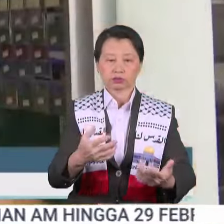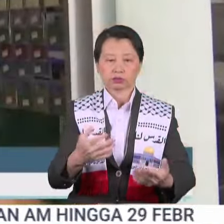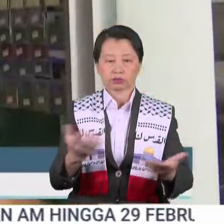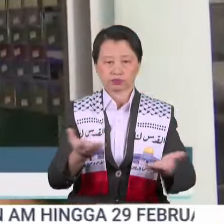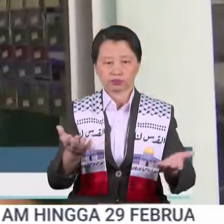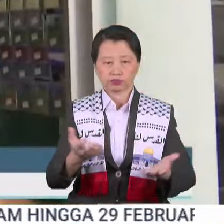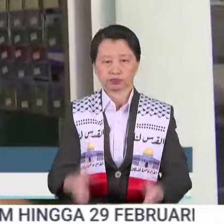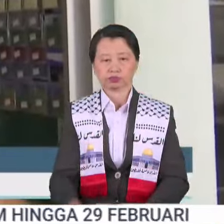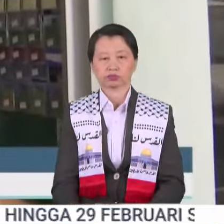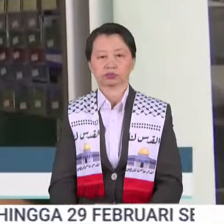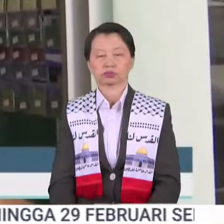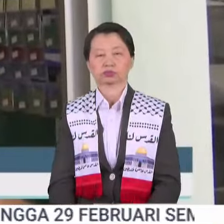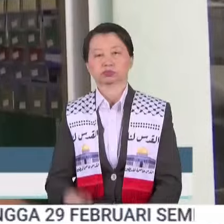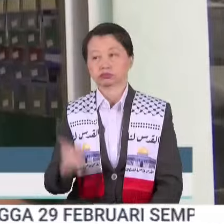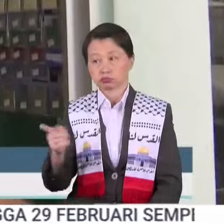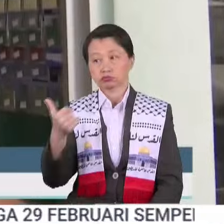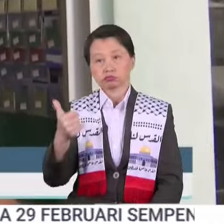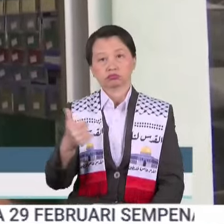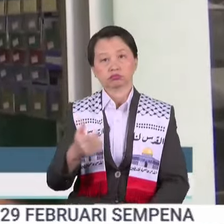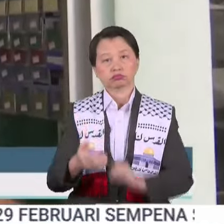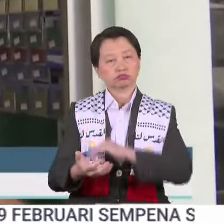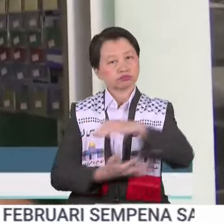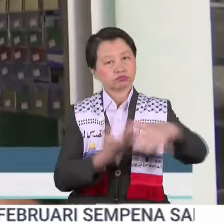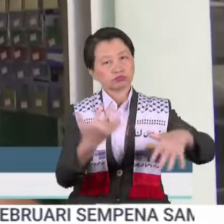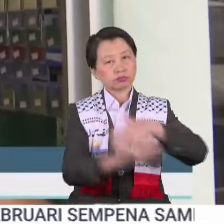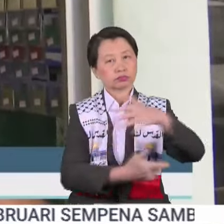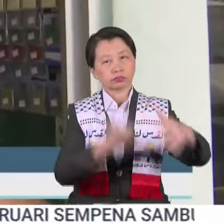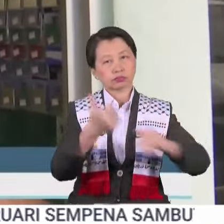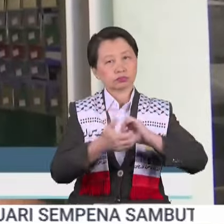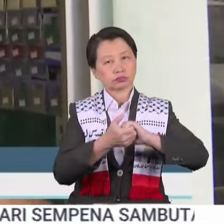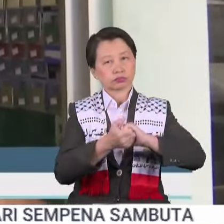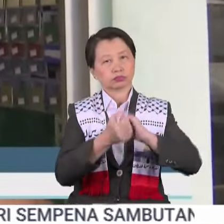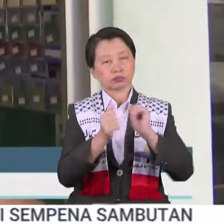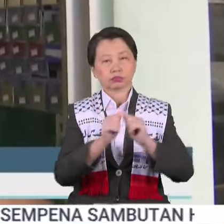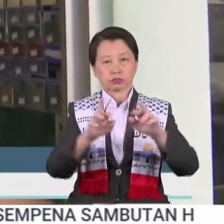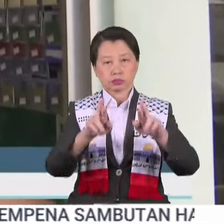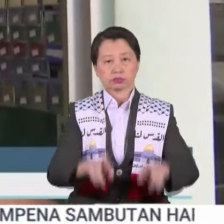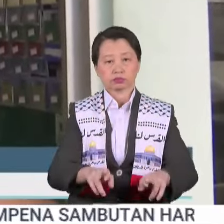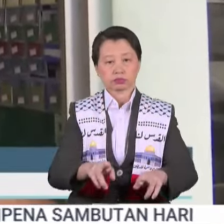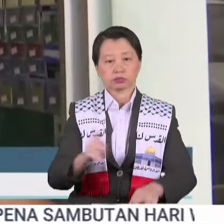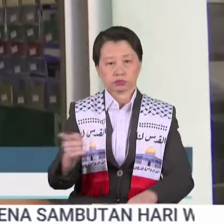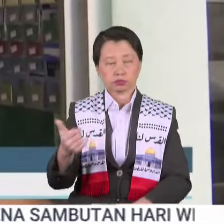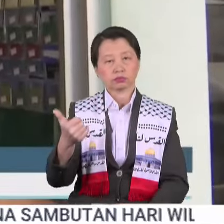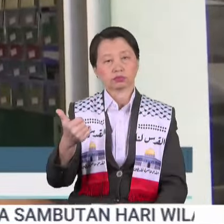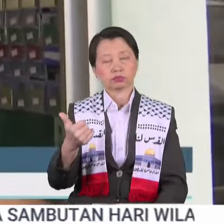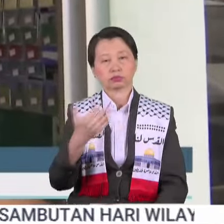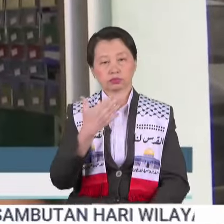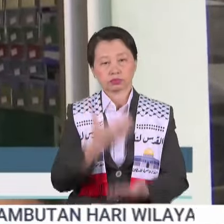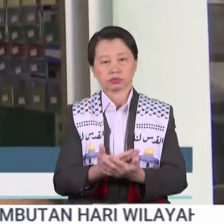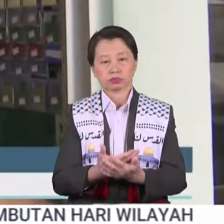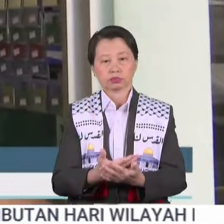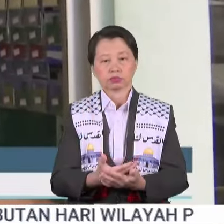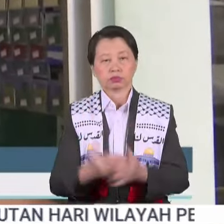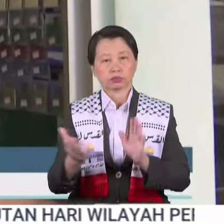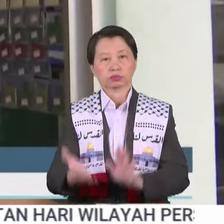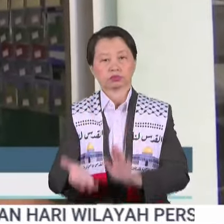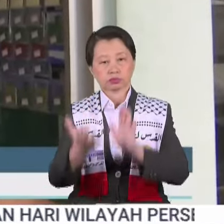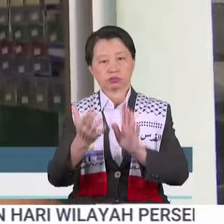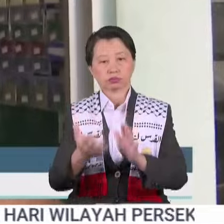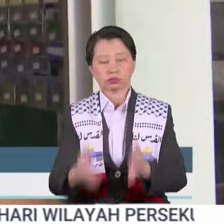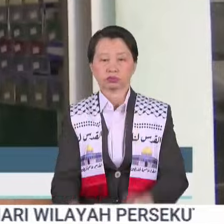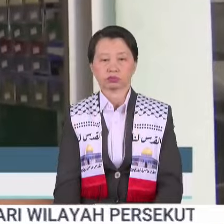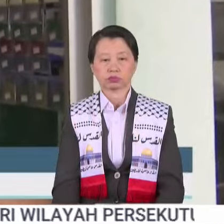ini. Dia itu mesra sama rakyat Jawa lah, bagi-bagi sama rakyat, hendak pilih bangsa. Dan tiap tahun dia masih